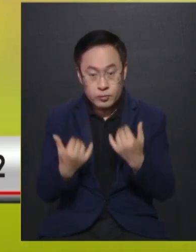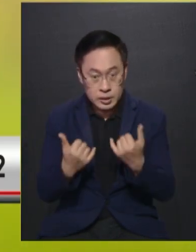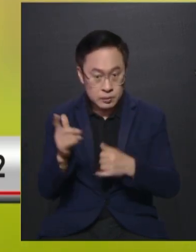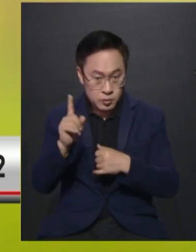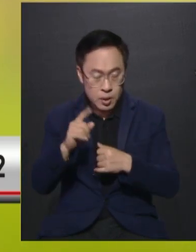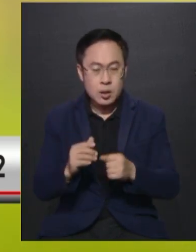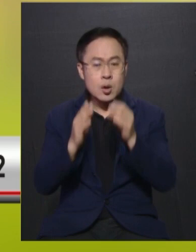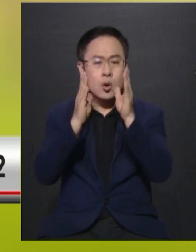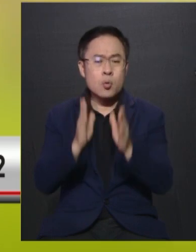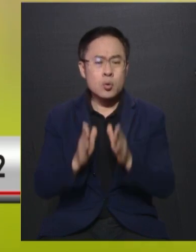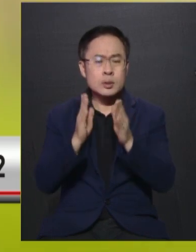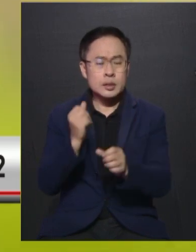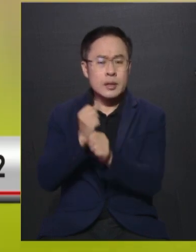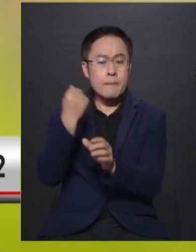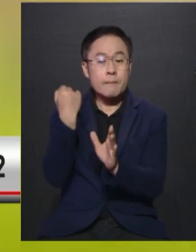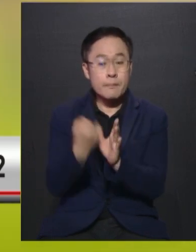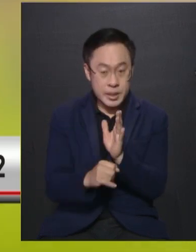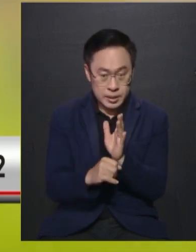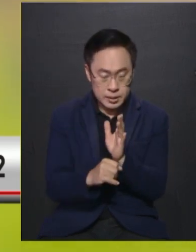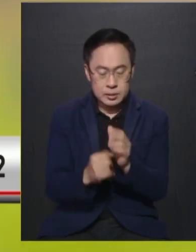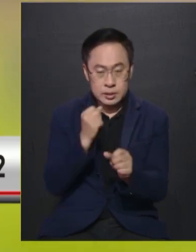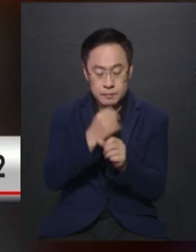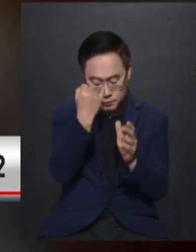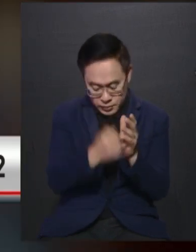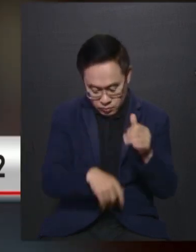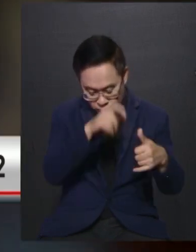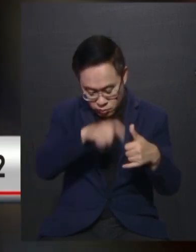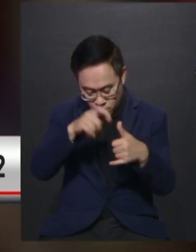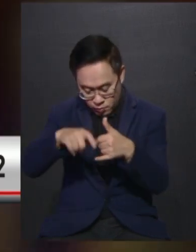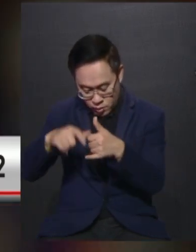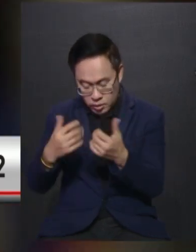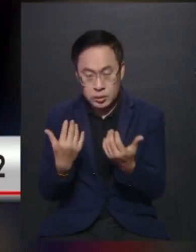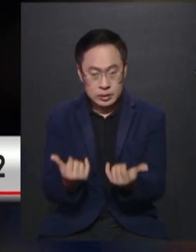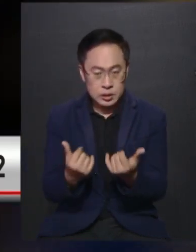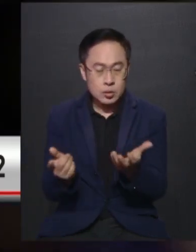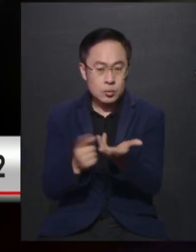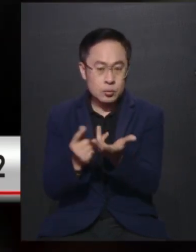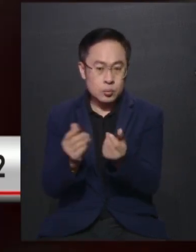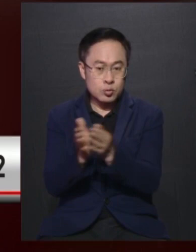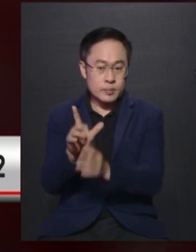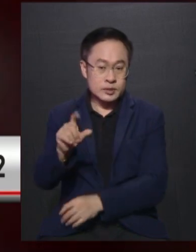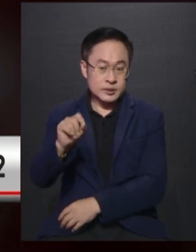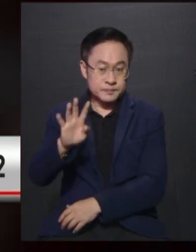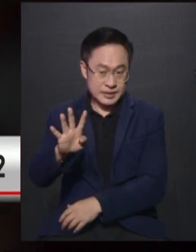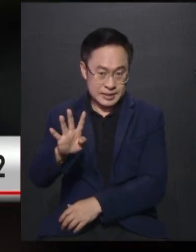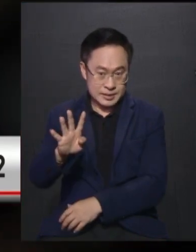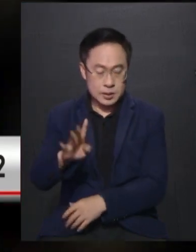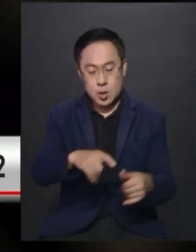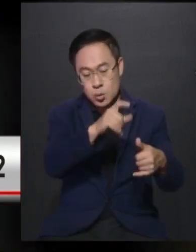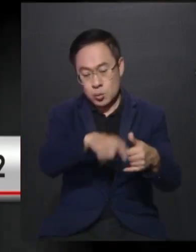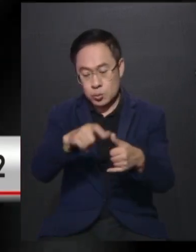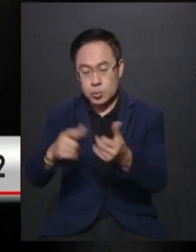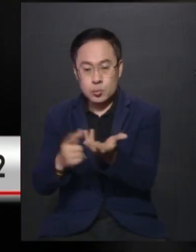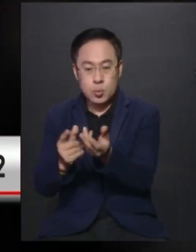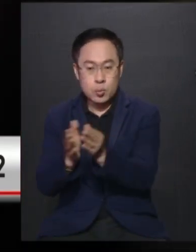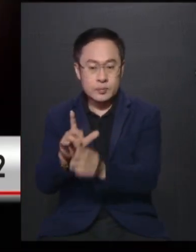ามีบุคคลที่เข้าข่ายกระทำความผิดกรณีการจุดพลุแฟร์ในสนามฟุตบอลเนี่ย24คนด้วยกัน